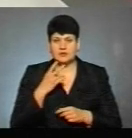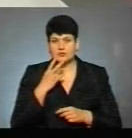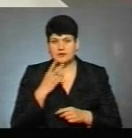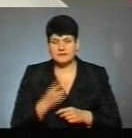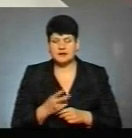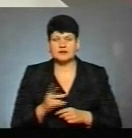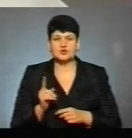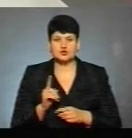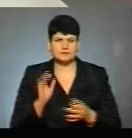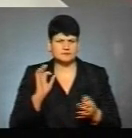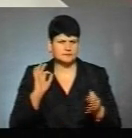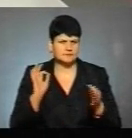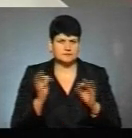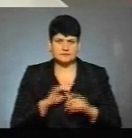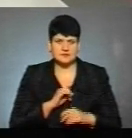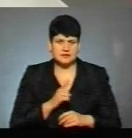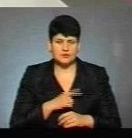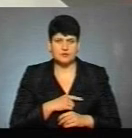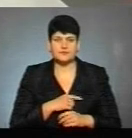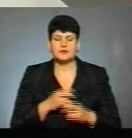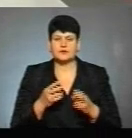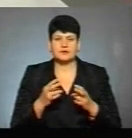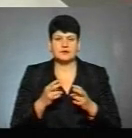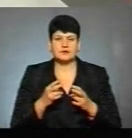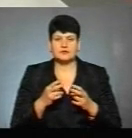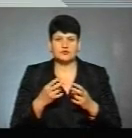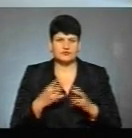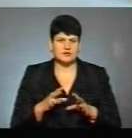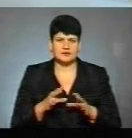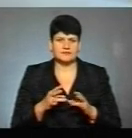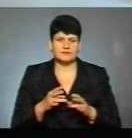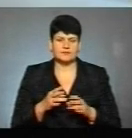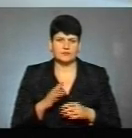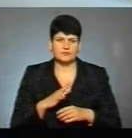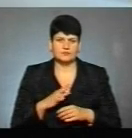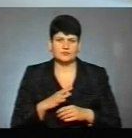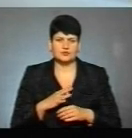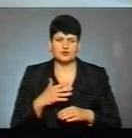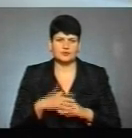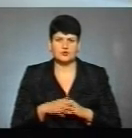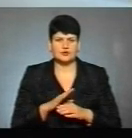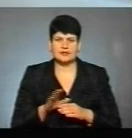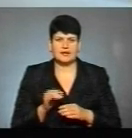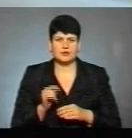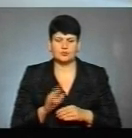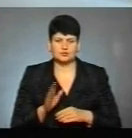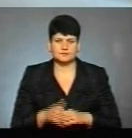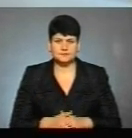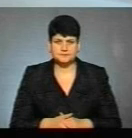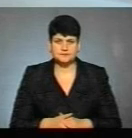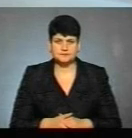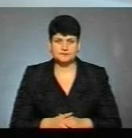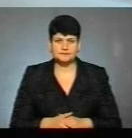так ситуація, то вже прийшлося, то все, вже винуло, що вже не до того нам.